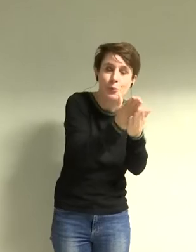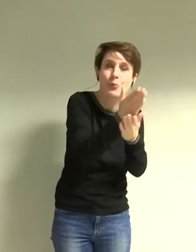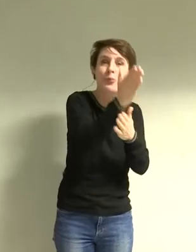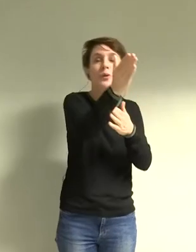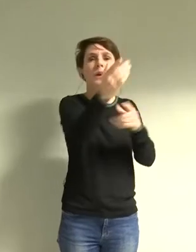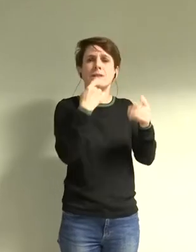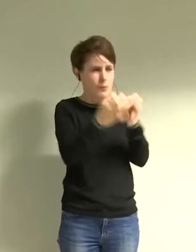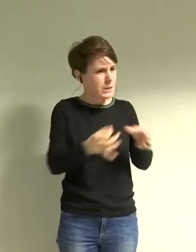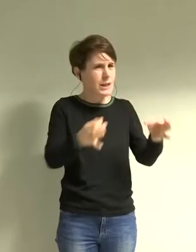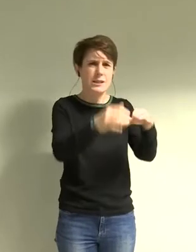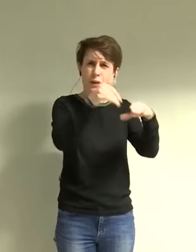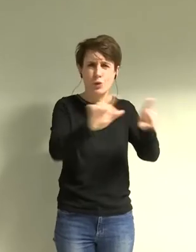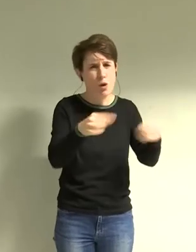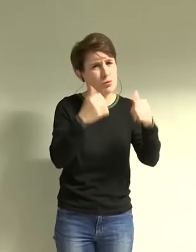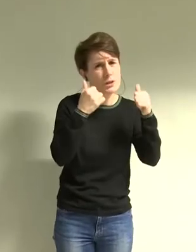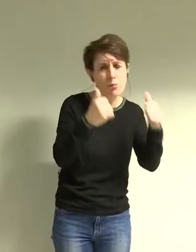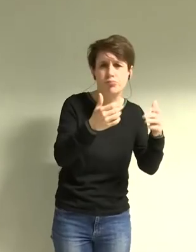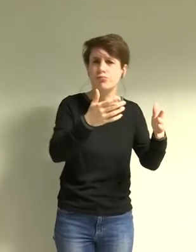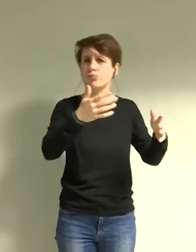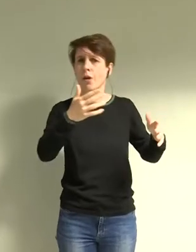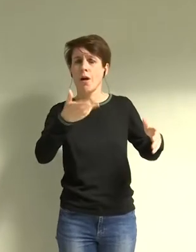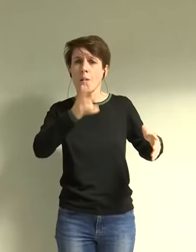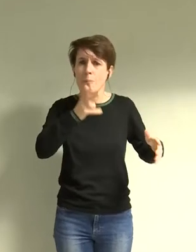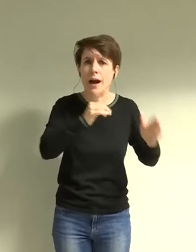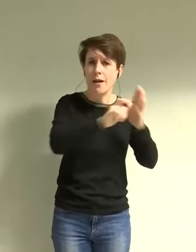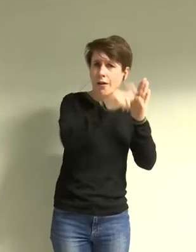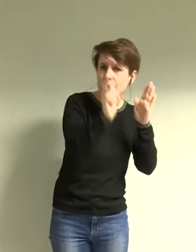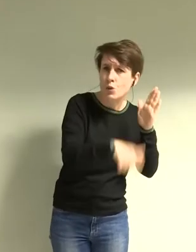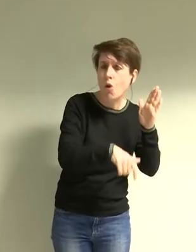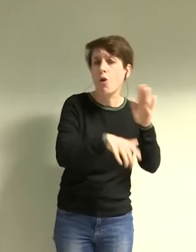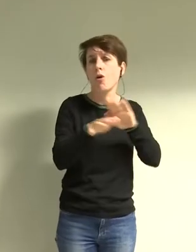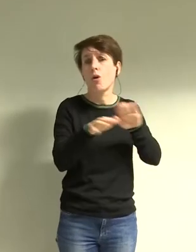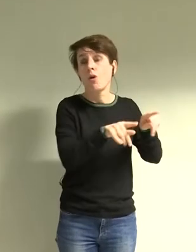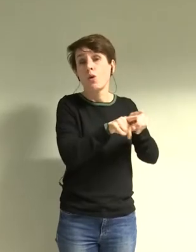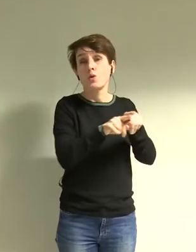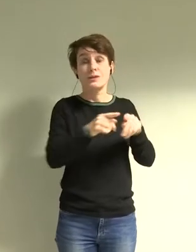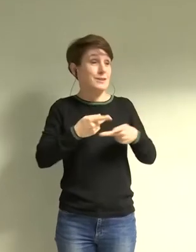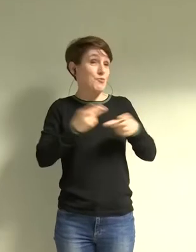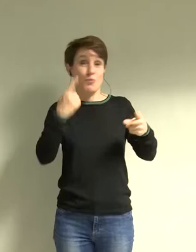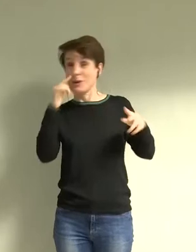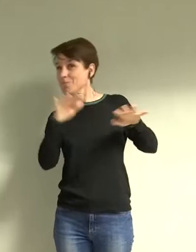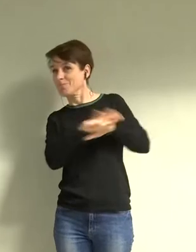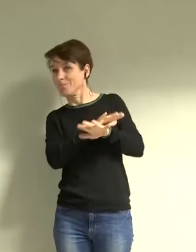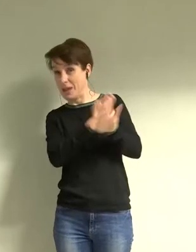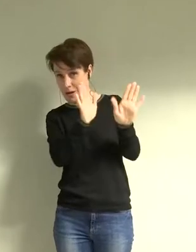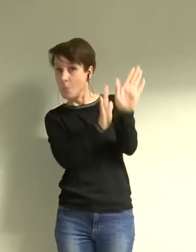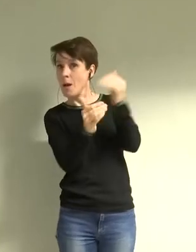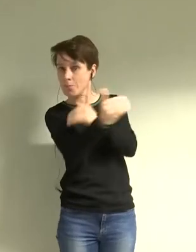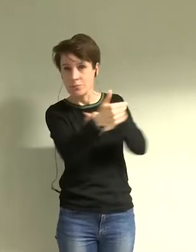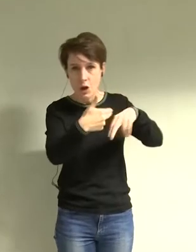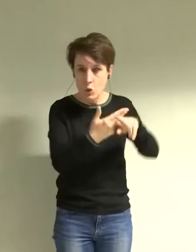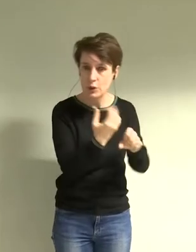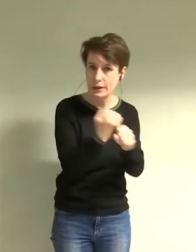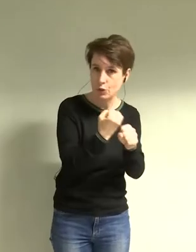remarquable avec un bar un restaurant et bien entendu ce que l'on ne voit pas quand on est simple public à savoir un outil de travail pour l'équipe